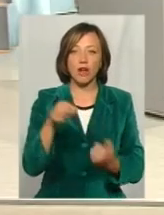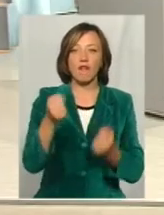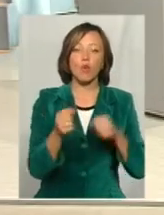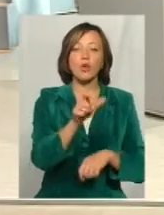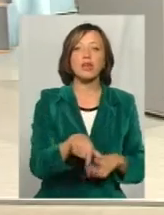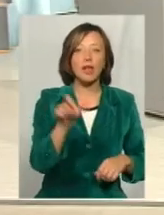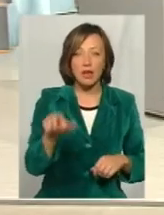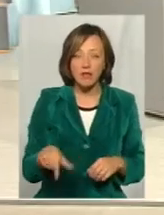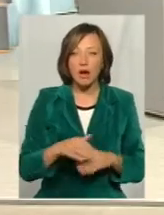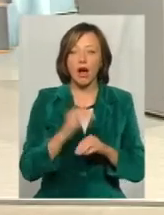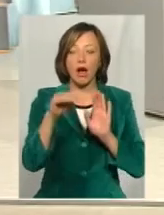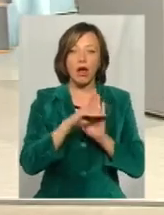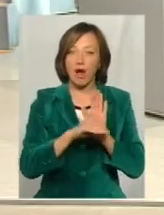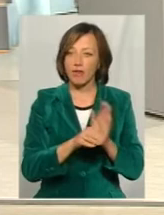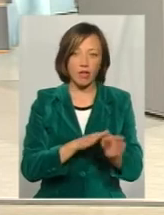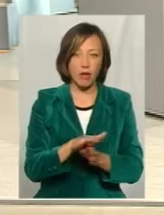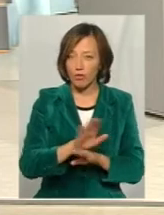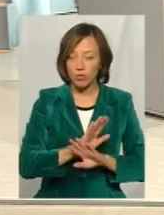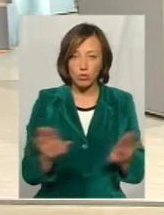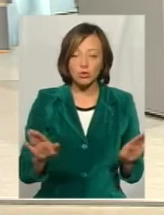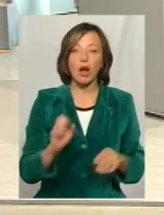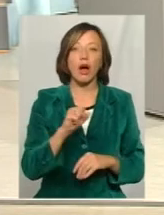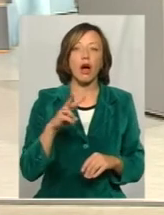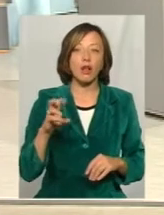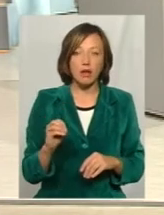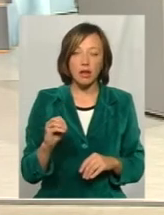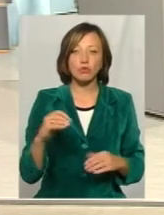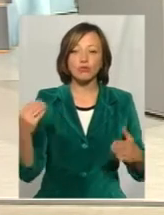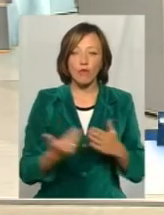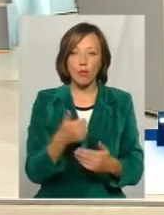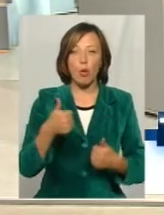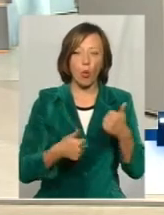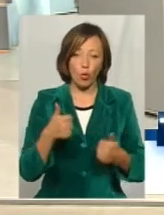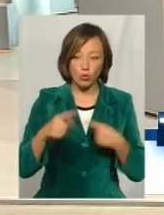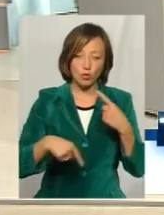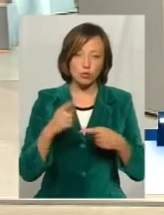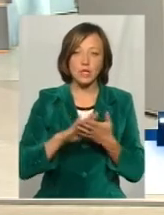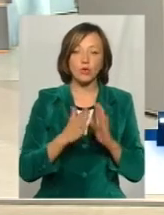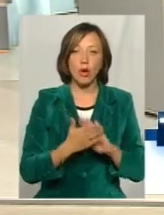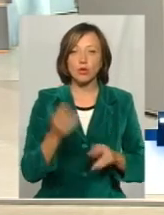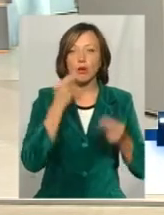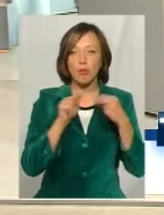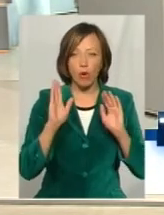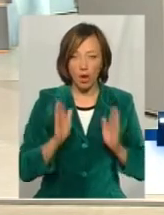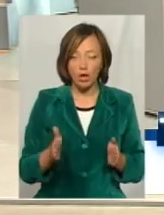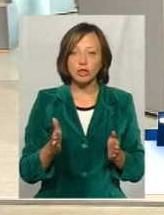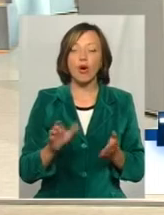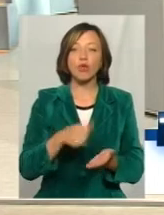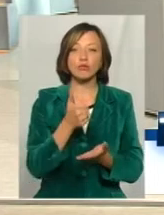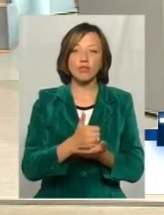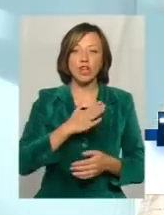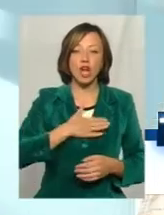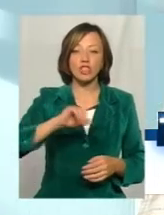водіїв. Графіки не дотримуються, але з новим конкурсом я впевнений, що ситуація значно покращиться. Основна